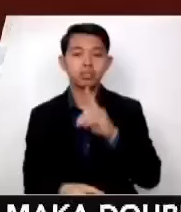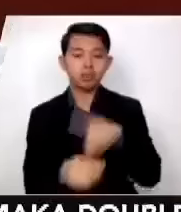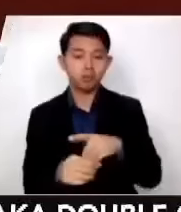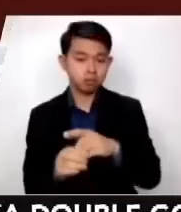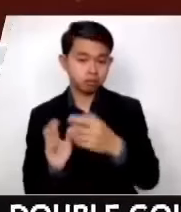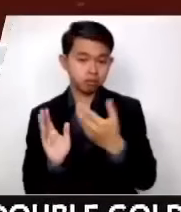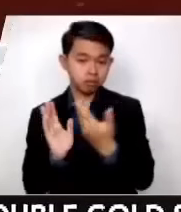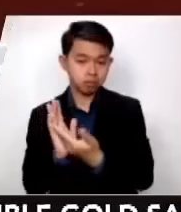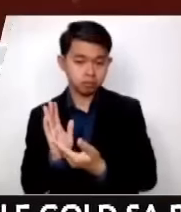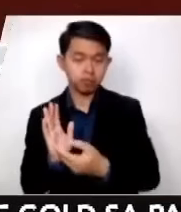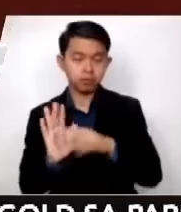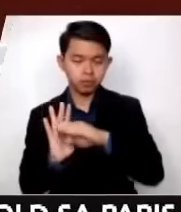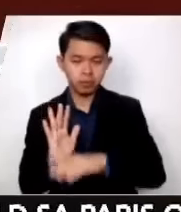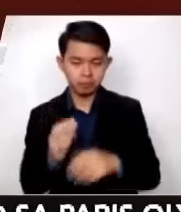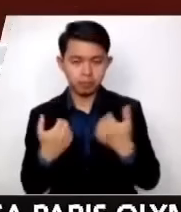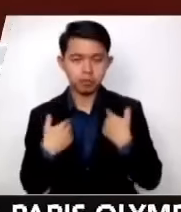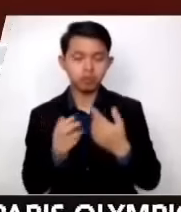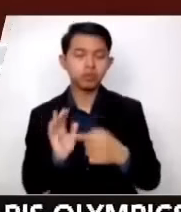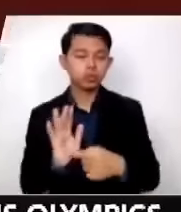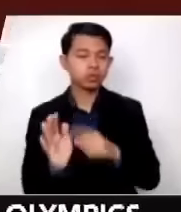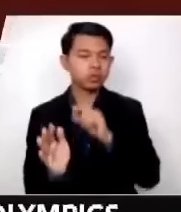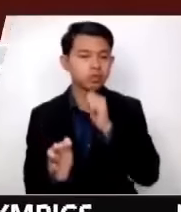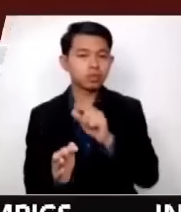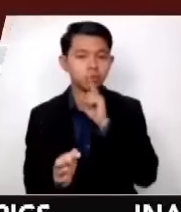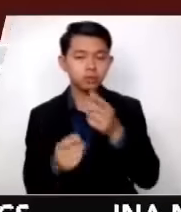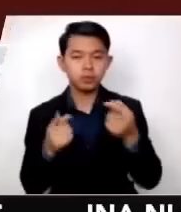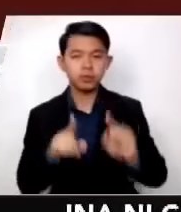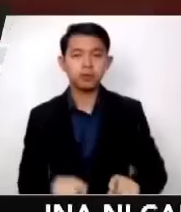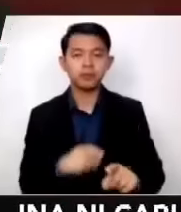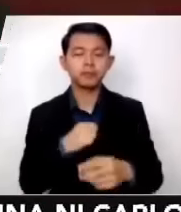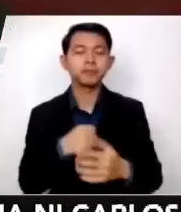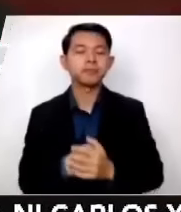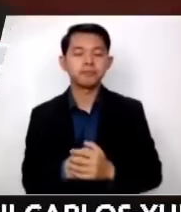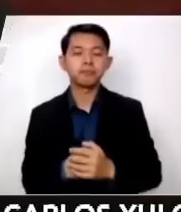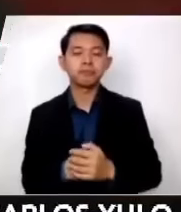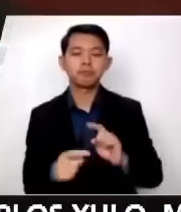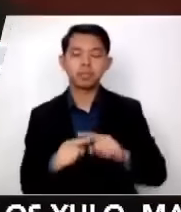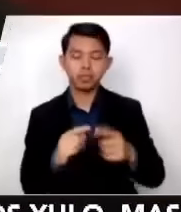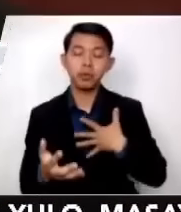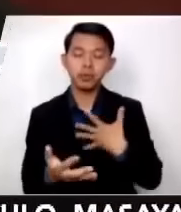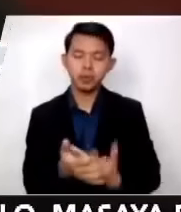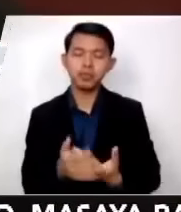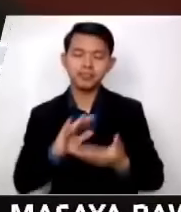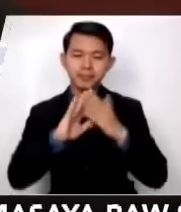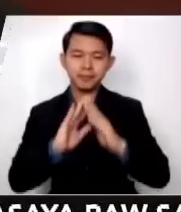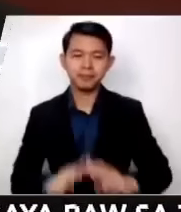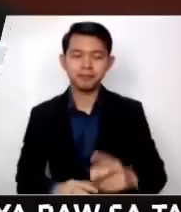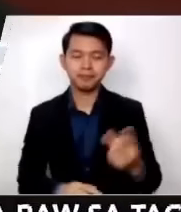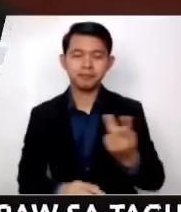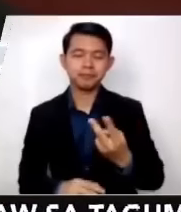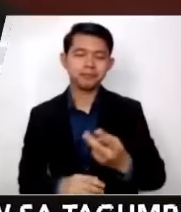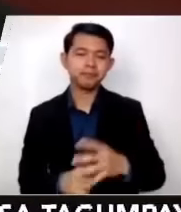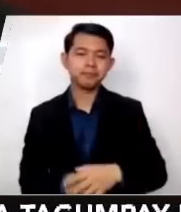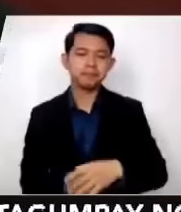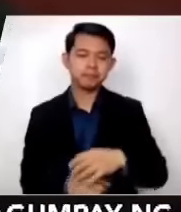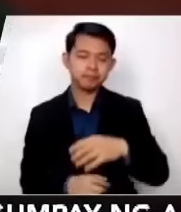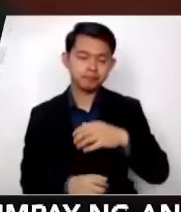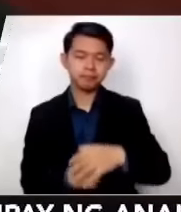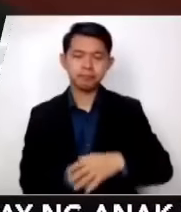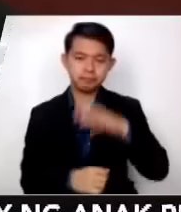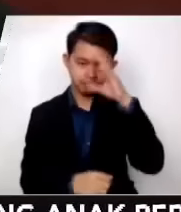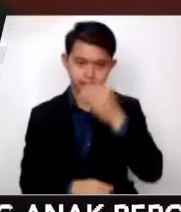natanong si Angelica kung magkakaayos pa ba silang mag Depende yan eh Kasi kung ako yung lalapit hindi